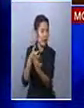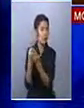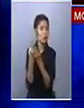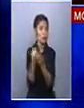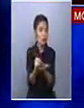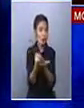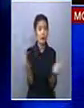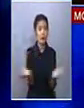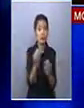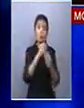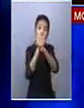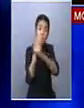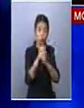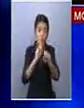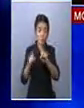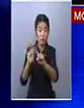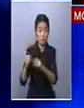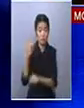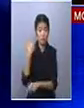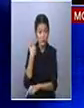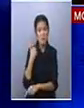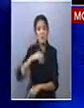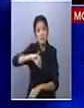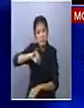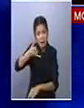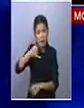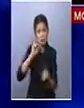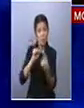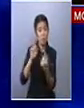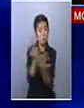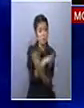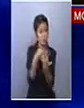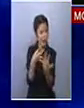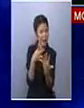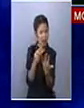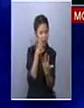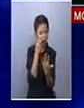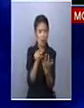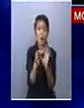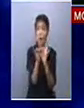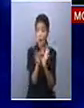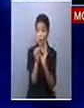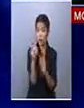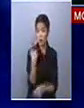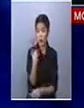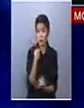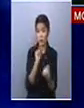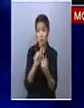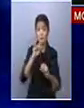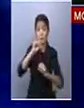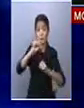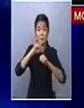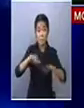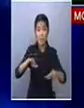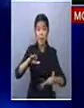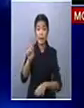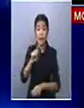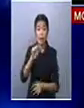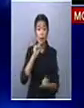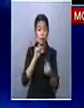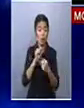ลาดโดยตรงเนี่ยแต่ว่าบางมาตรการเนี่ยทำให้เราค่อนข้างเป็นห่วงเช่นการออกมาห้ามผู้ถือหุ้นใหญ่ข